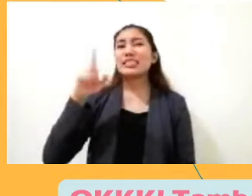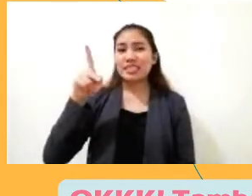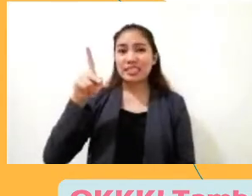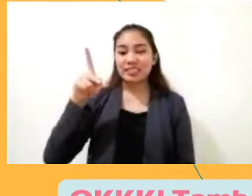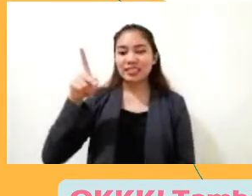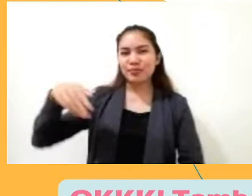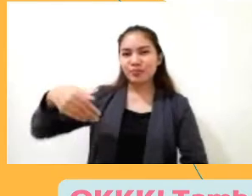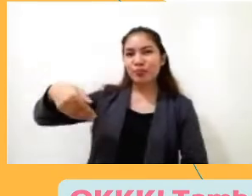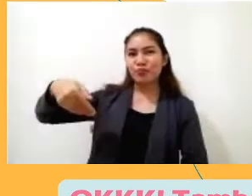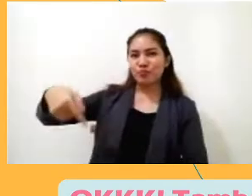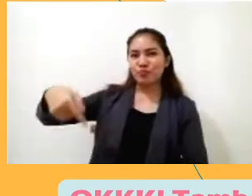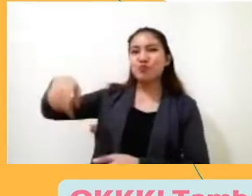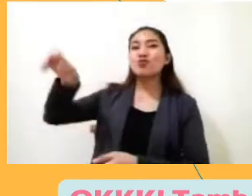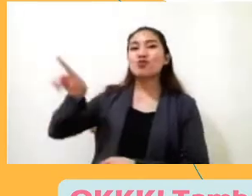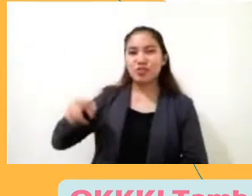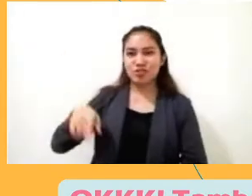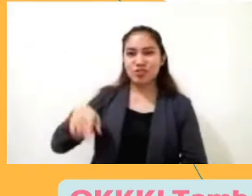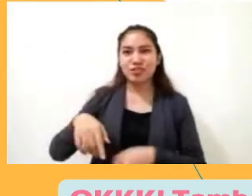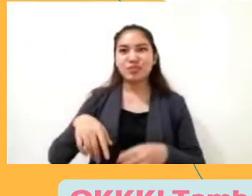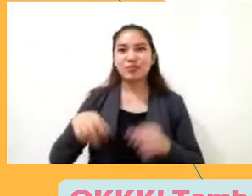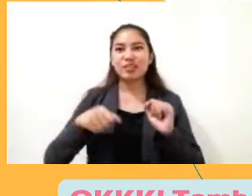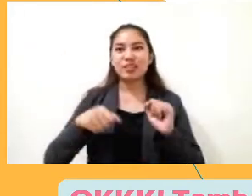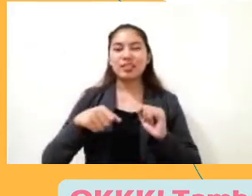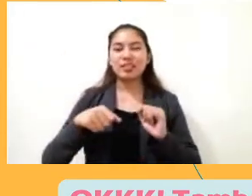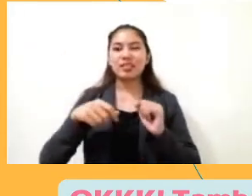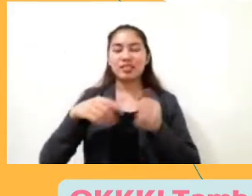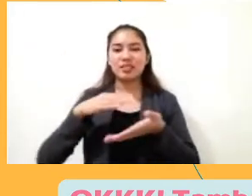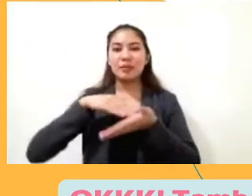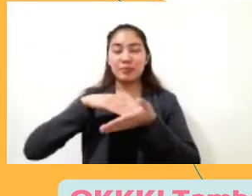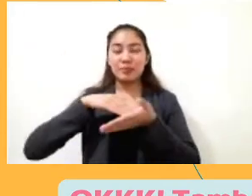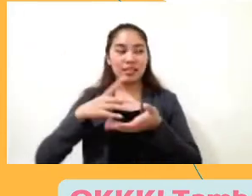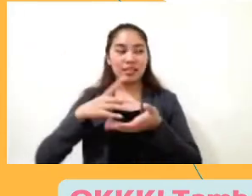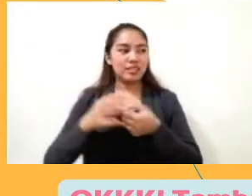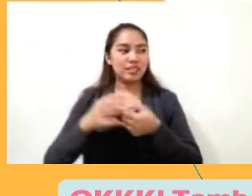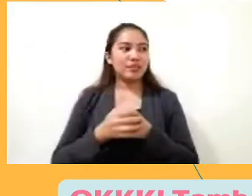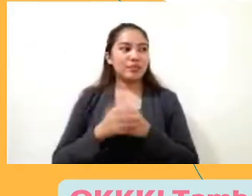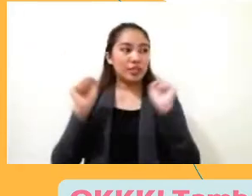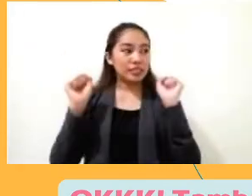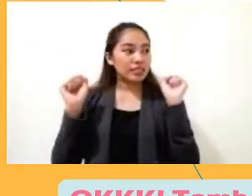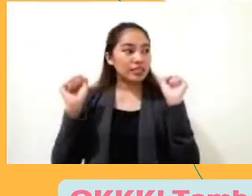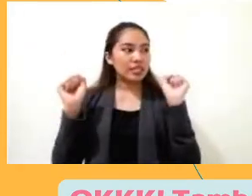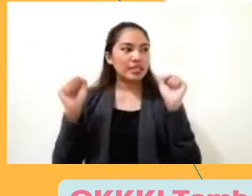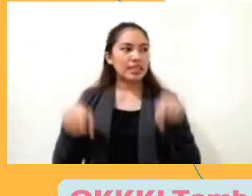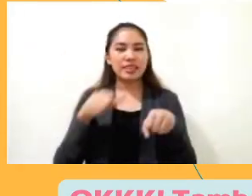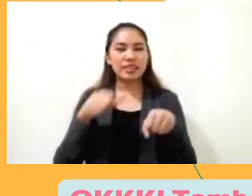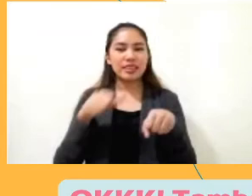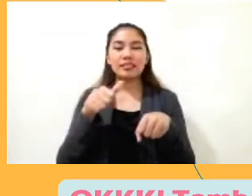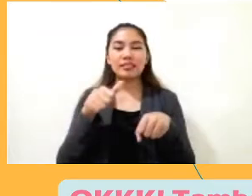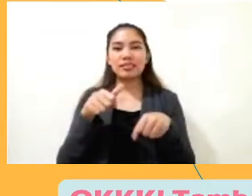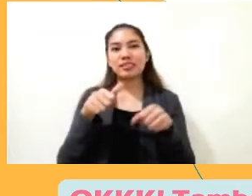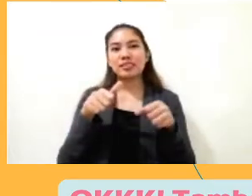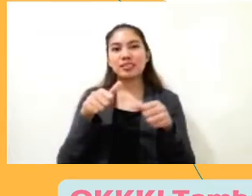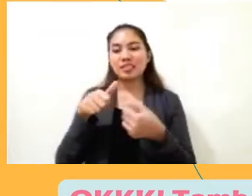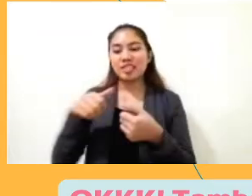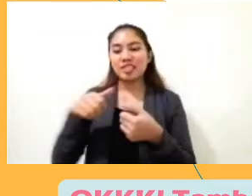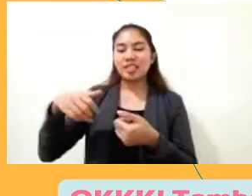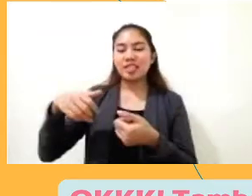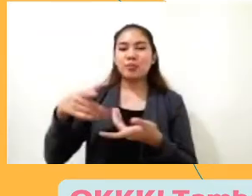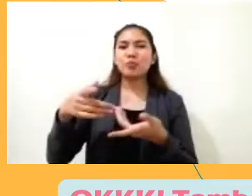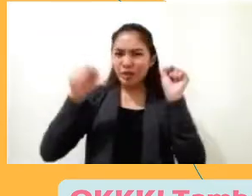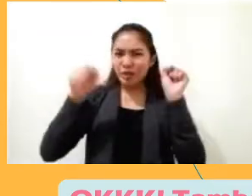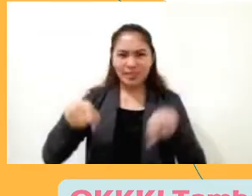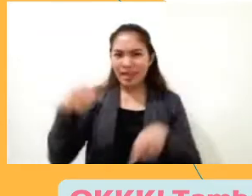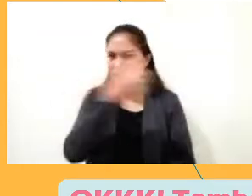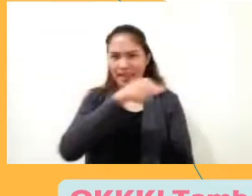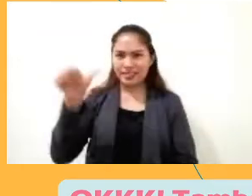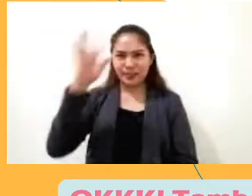kaakibat na action dun sa linking verb. Pwede namang hindi ganon. pwede namang ganyan. Sample, ganito